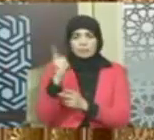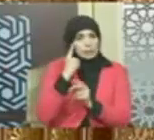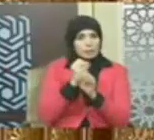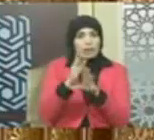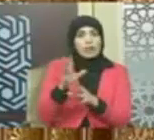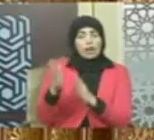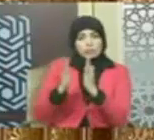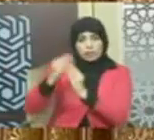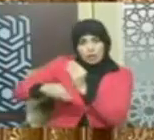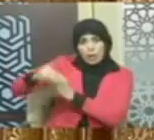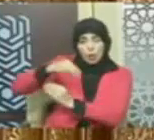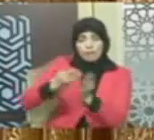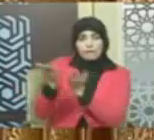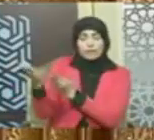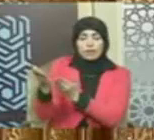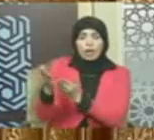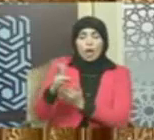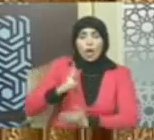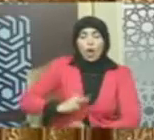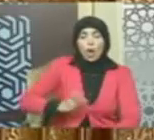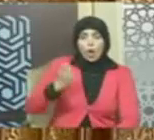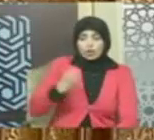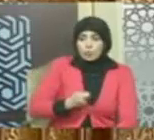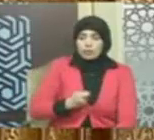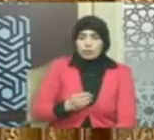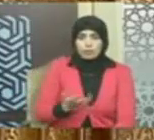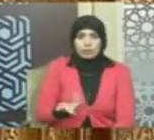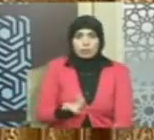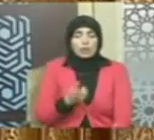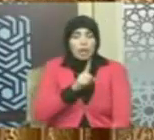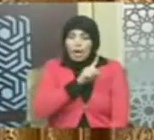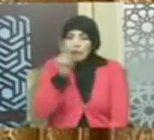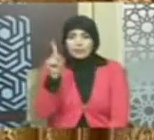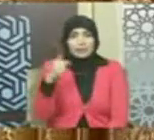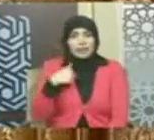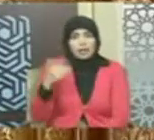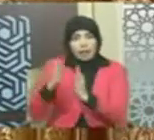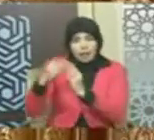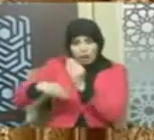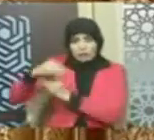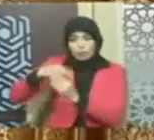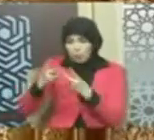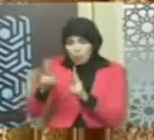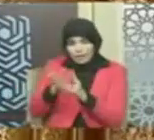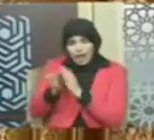فقال سيدنا عثمان: ما كان لعثمان أن يطوف ورسول الله